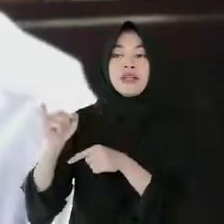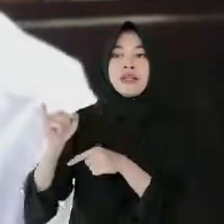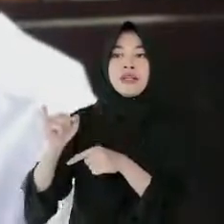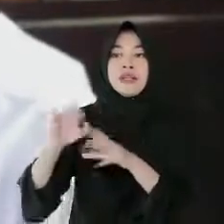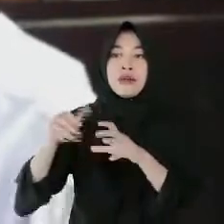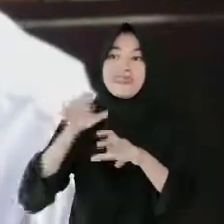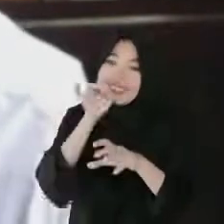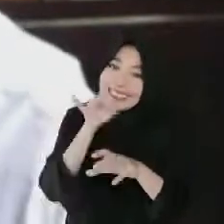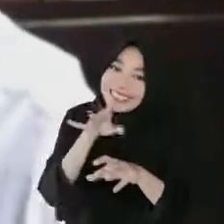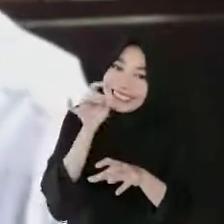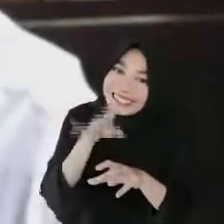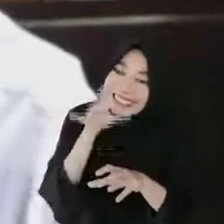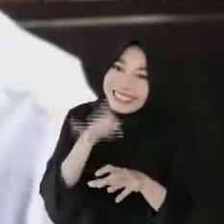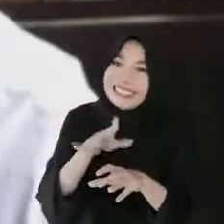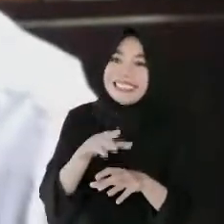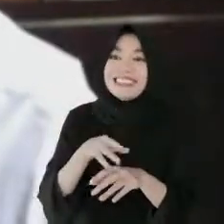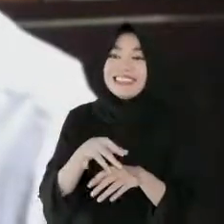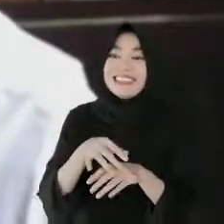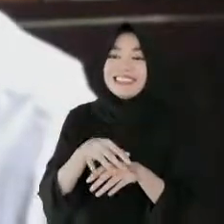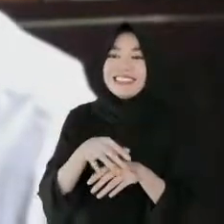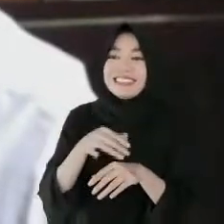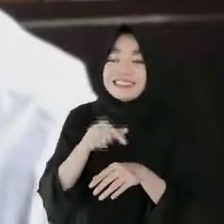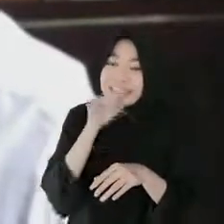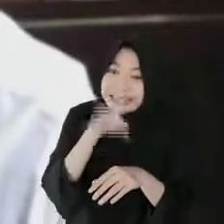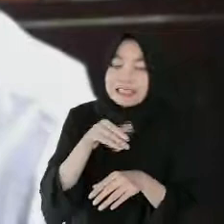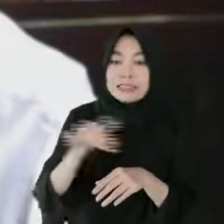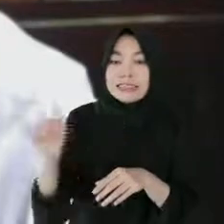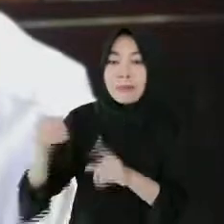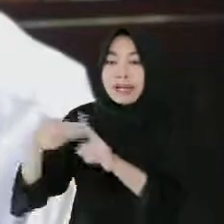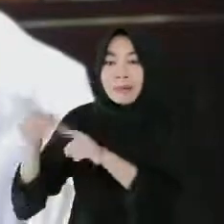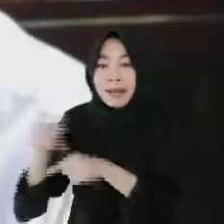Korea harus Tolong dong belajar dari